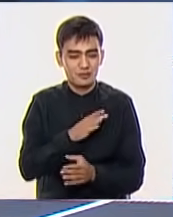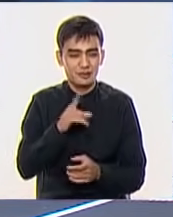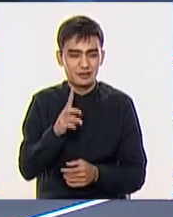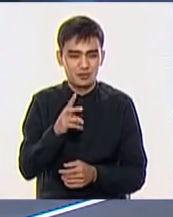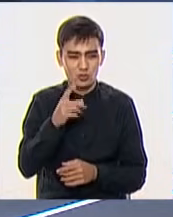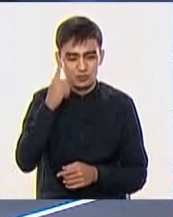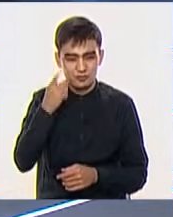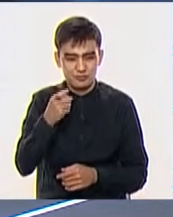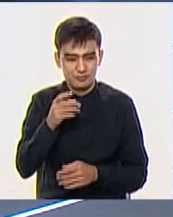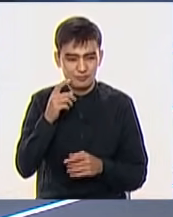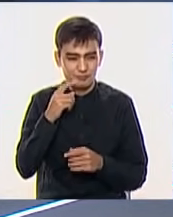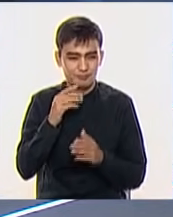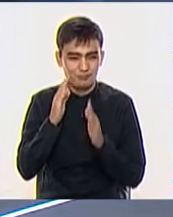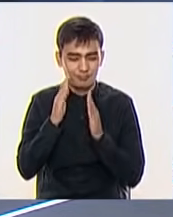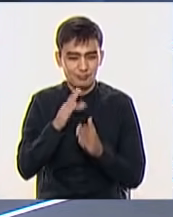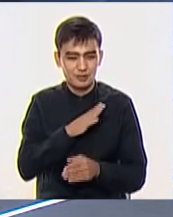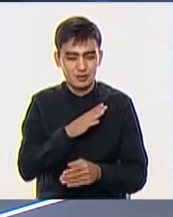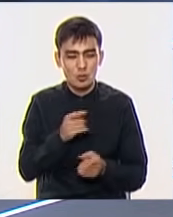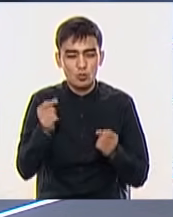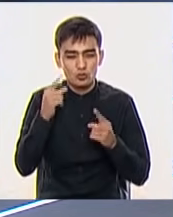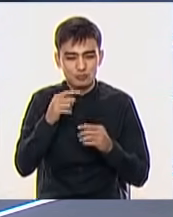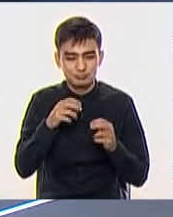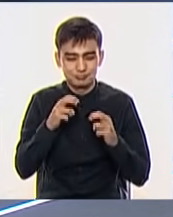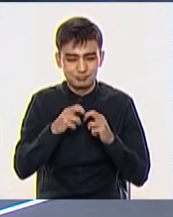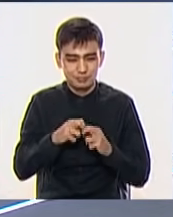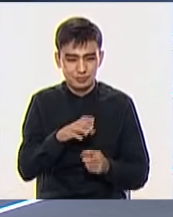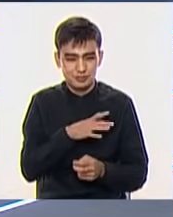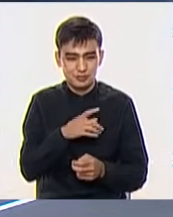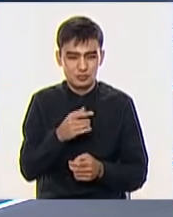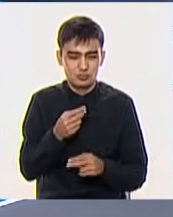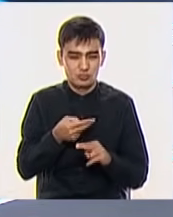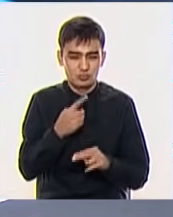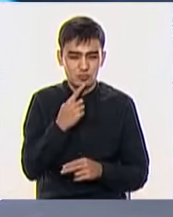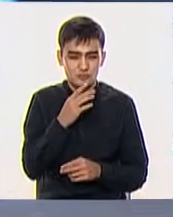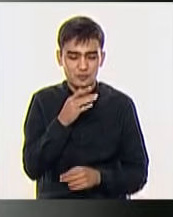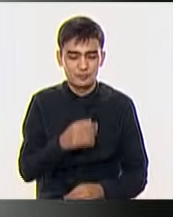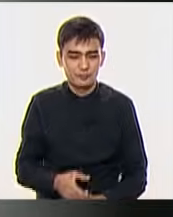кому адресовала его? Ардак Камал попытался разобраться в этой непростой истории.